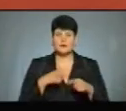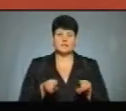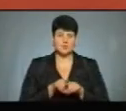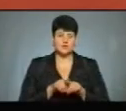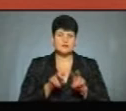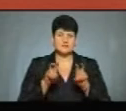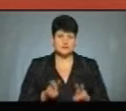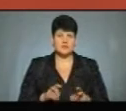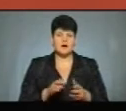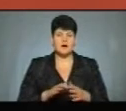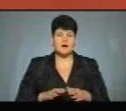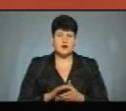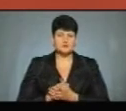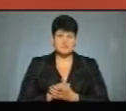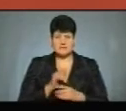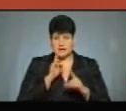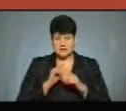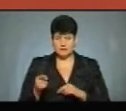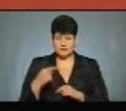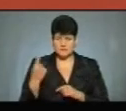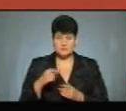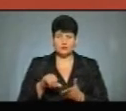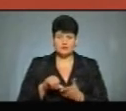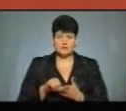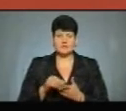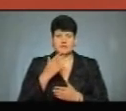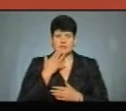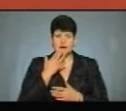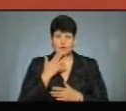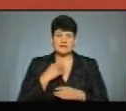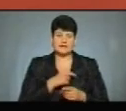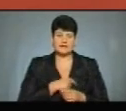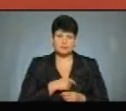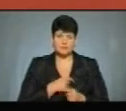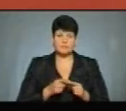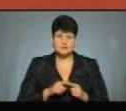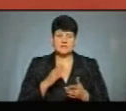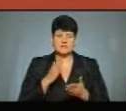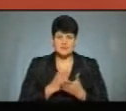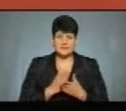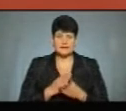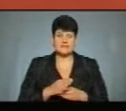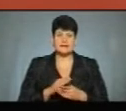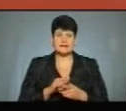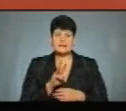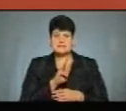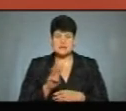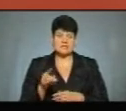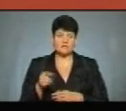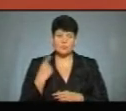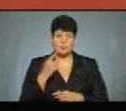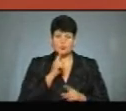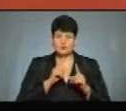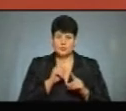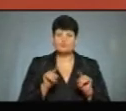засіданні Асоціації Ради Тернопільщини за участі народних депутатів та голови обласної ради. Про це йдеться на сайті Тернопільської обласної ради. Власне,